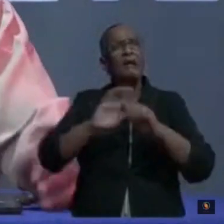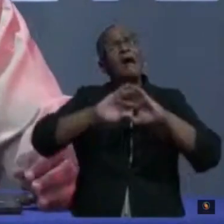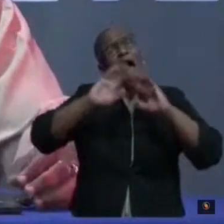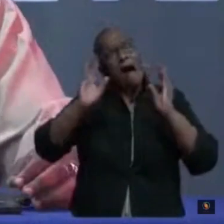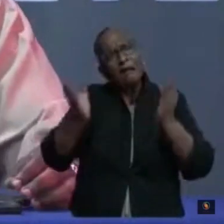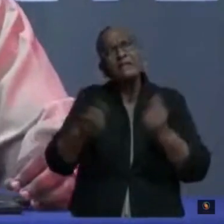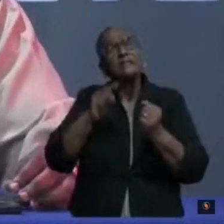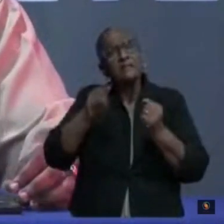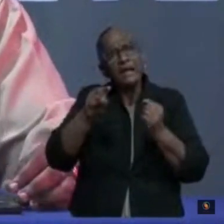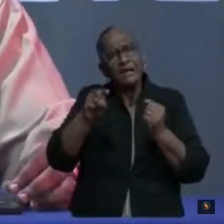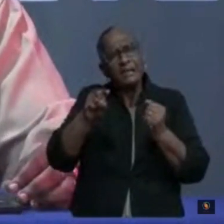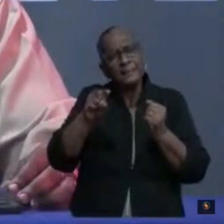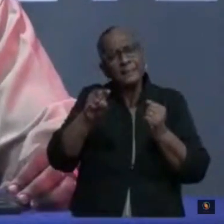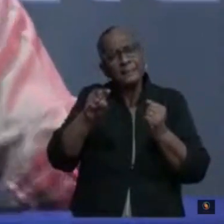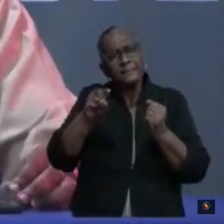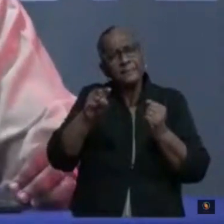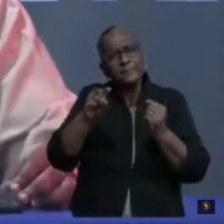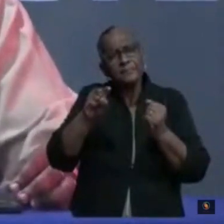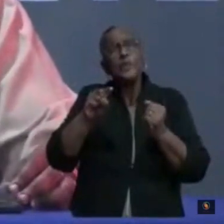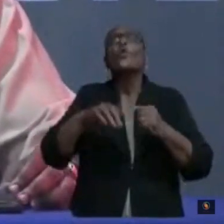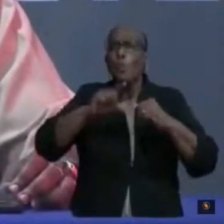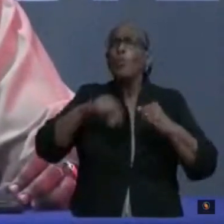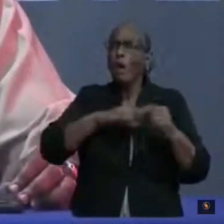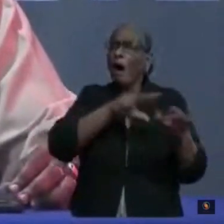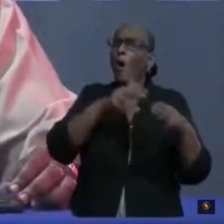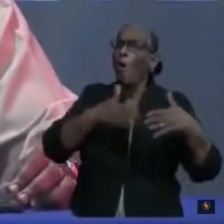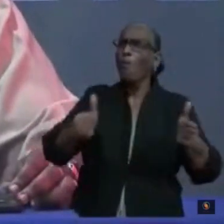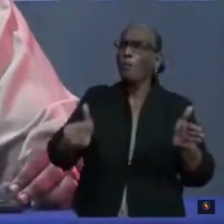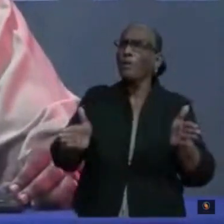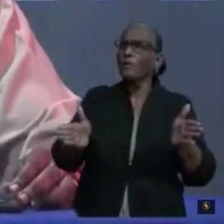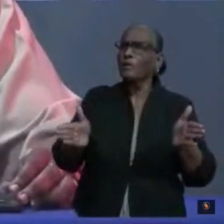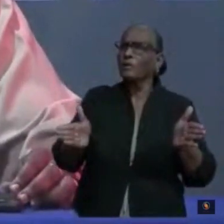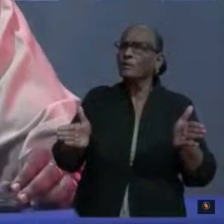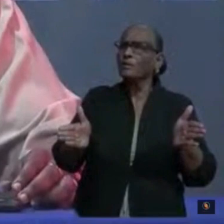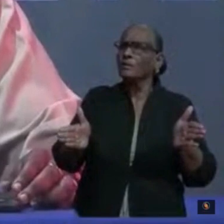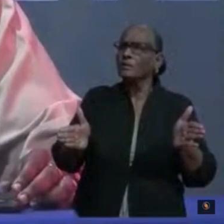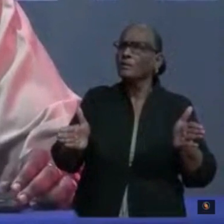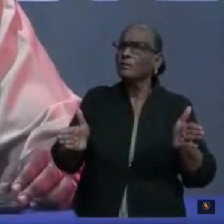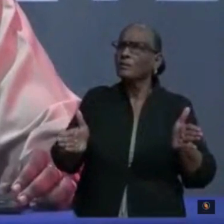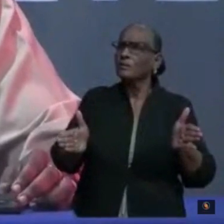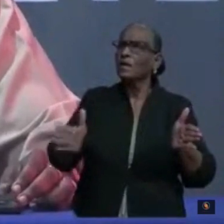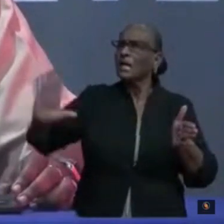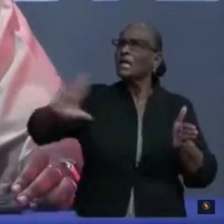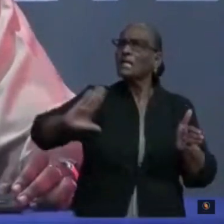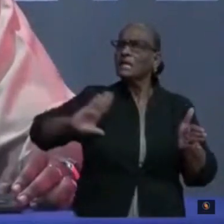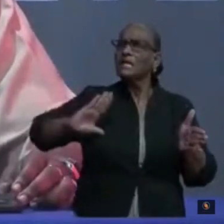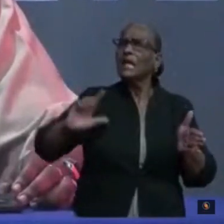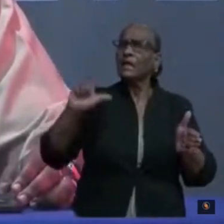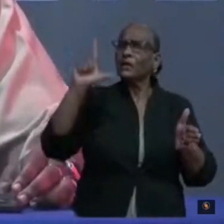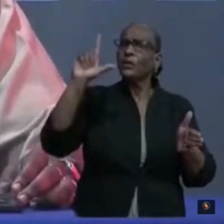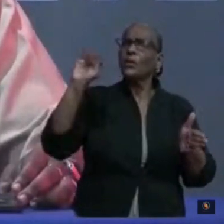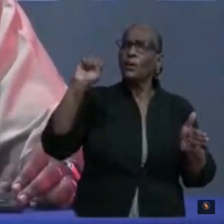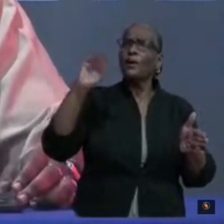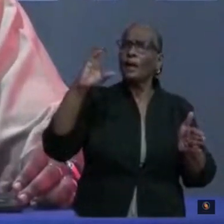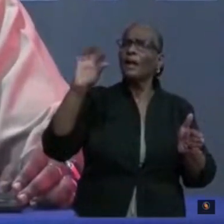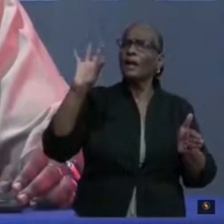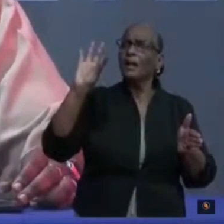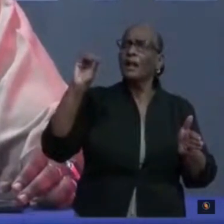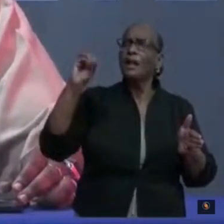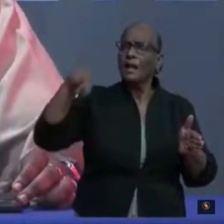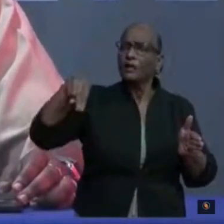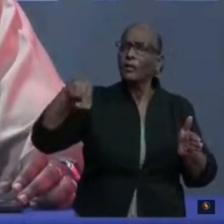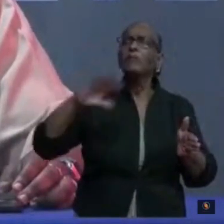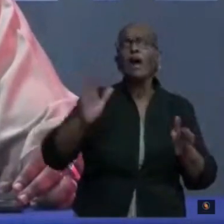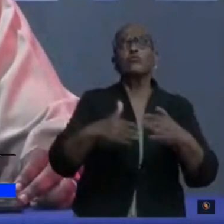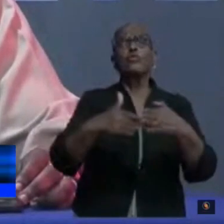des sanda pe do wo open abigi mafa woyo mon electron so boom o